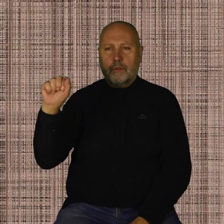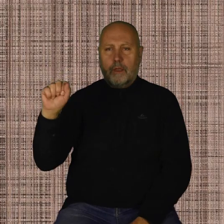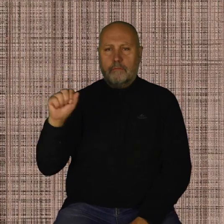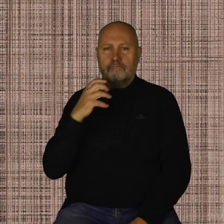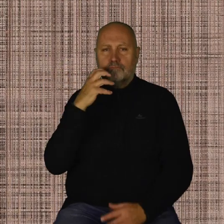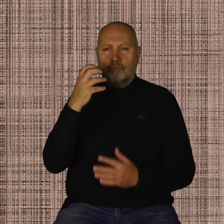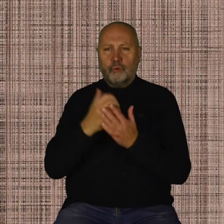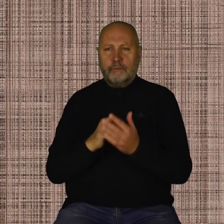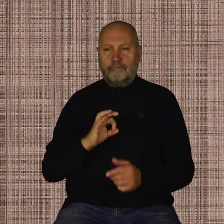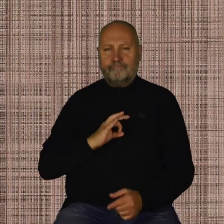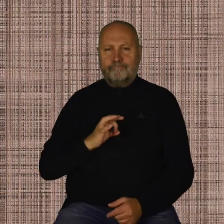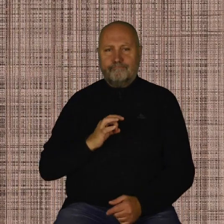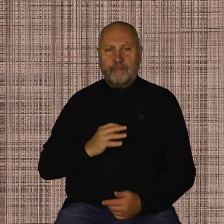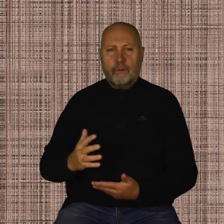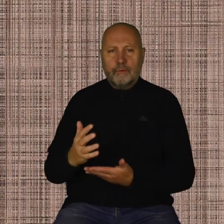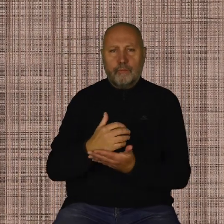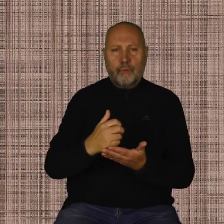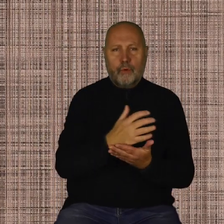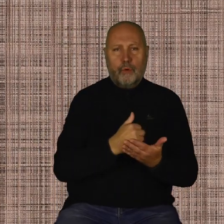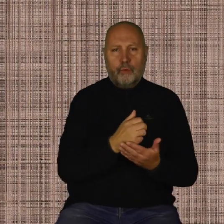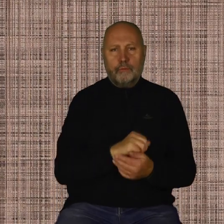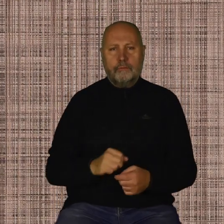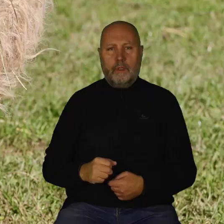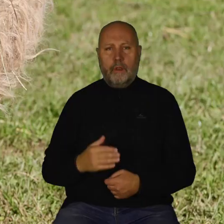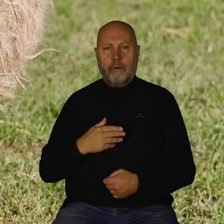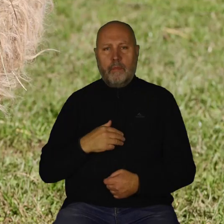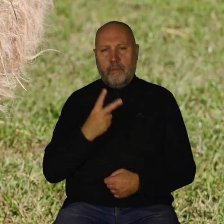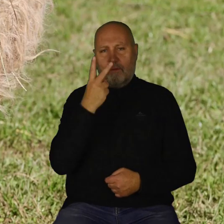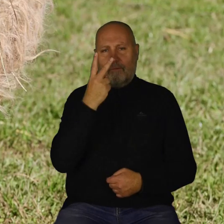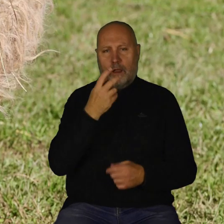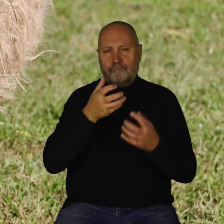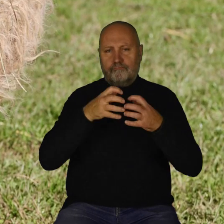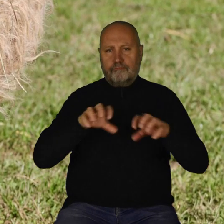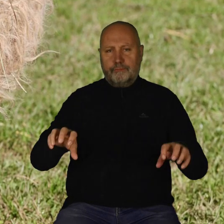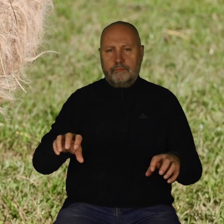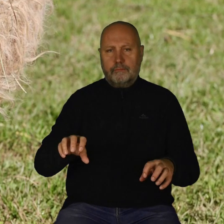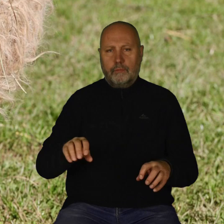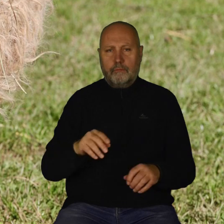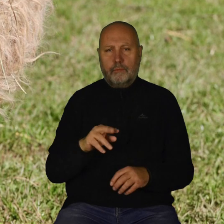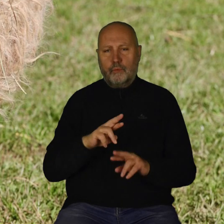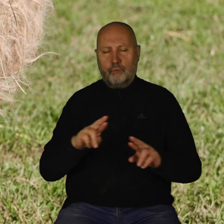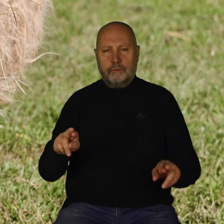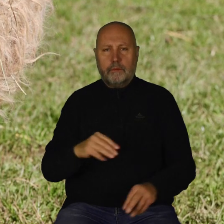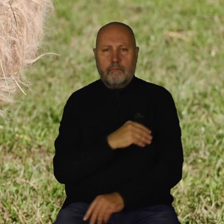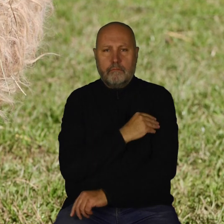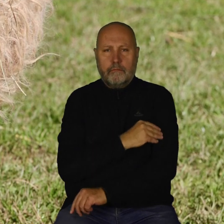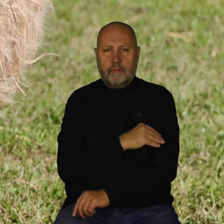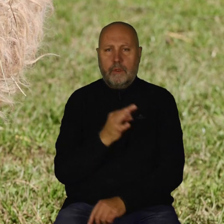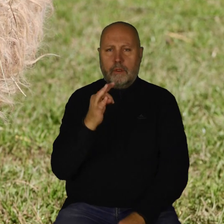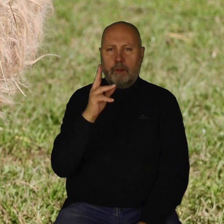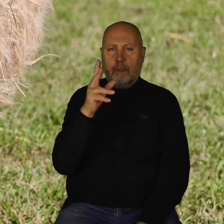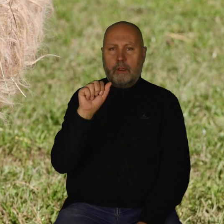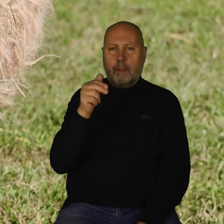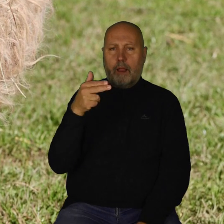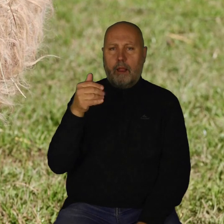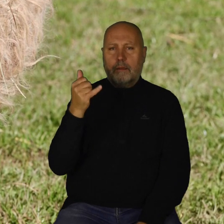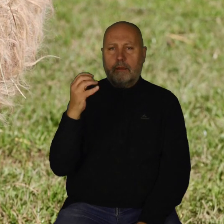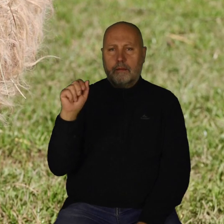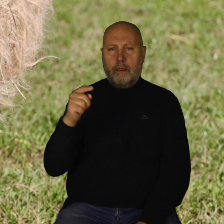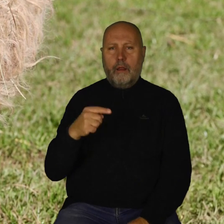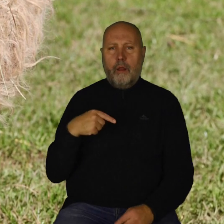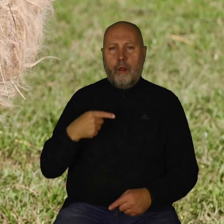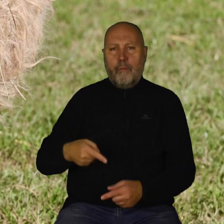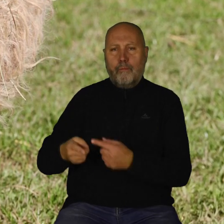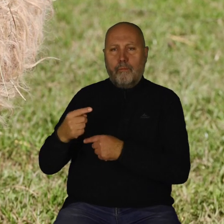Włókiennicza korzystano z rodzinnych zasobów rozróżniamy dwa rodzaje tkanin tkaniny pochodzenia